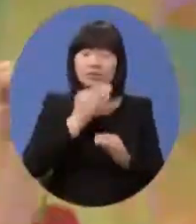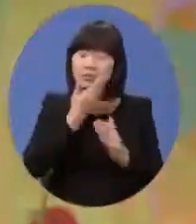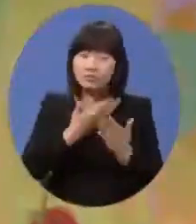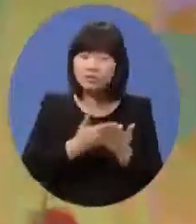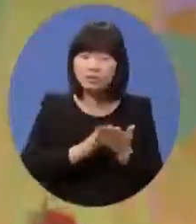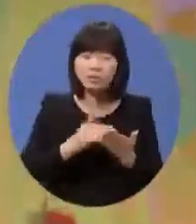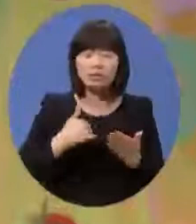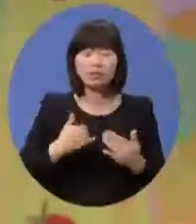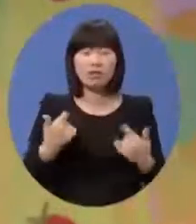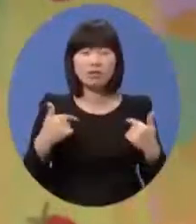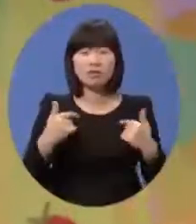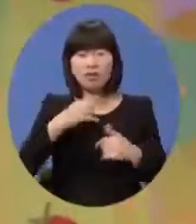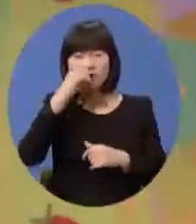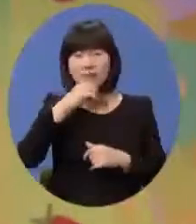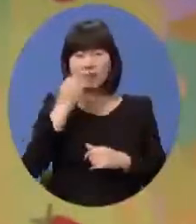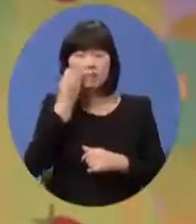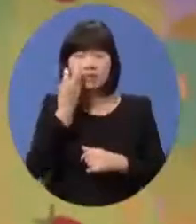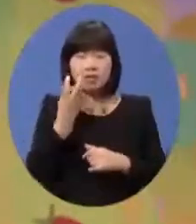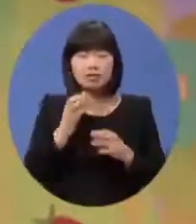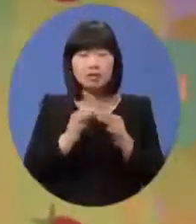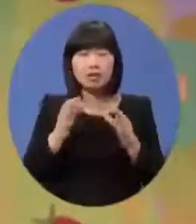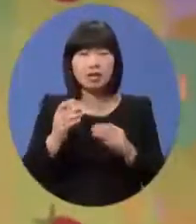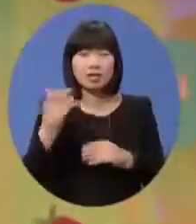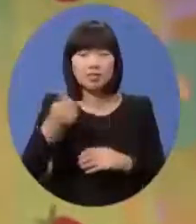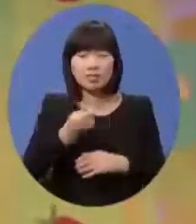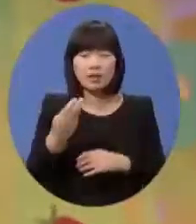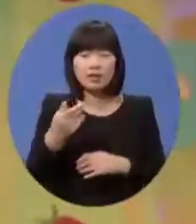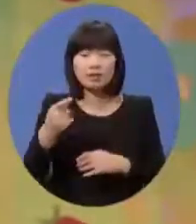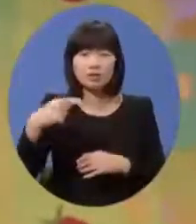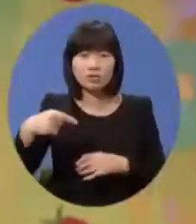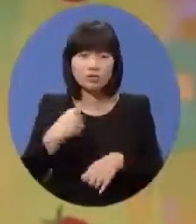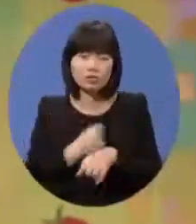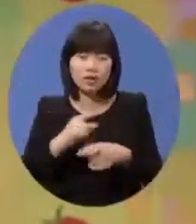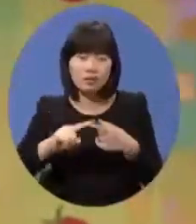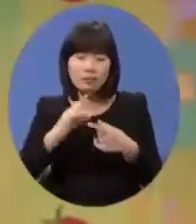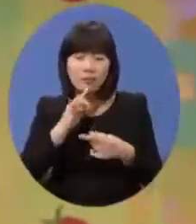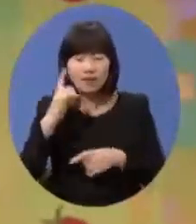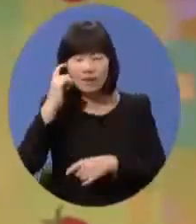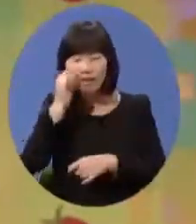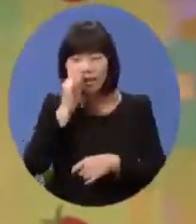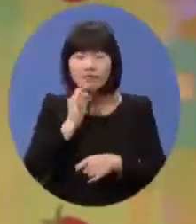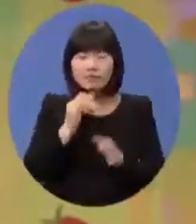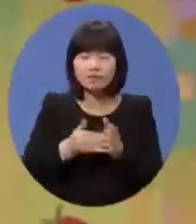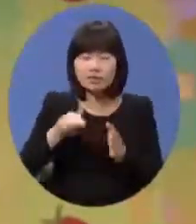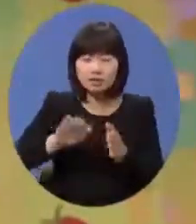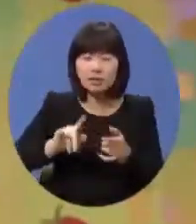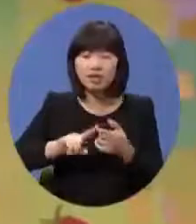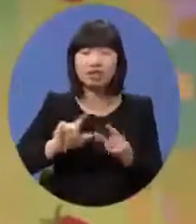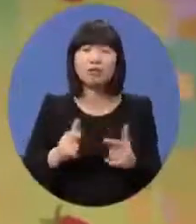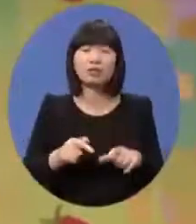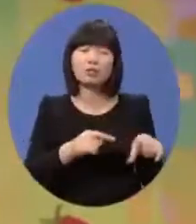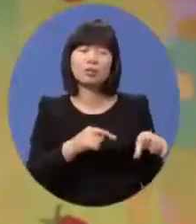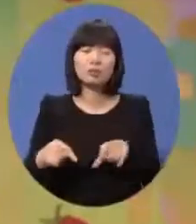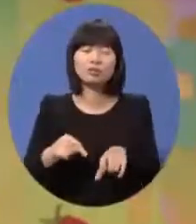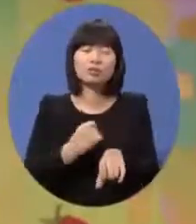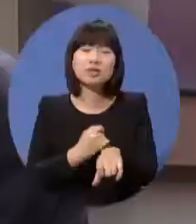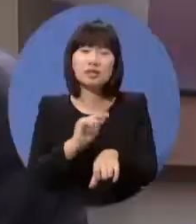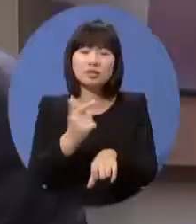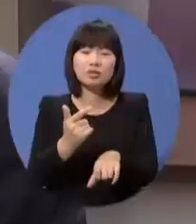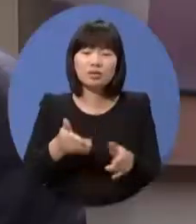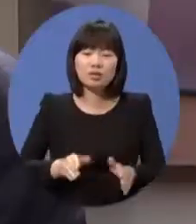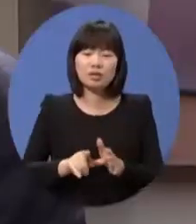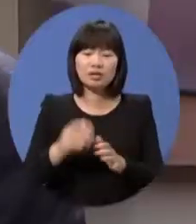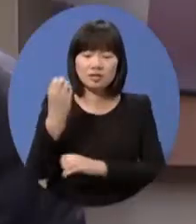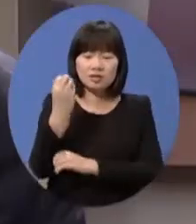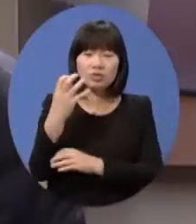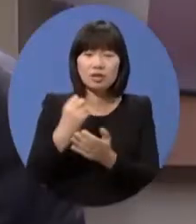저희는 항상 그냥 뭐 몇 개월에는 몇 킬로그램, 몇 개월에는 몇 센티미터 이렇게 생각했는데 네, 그게 아니고 평균을 이야기하는 경우가 많은데 평균이 네. 아니고 태어날 때